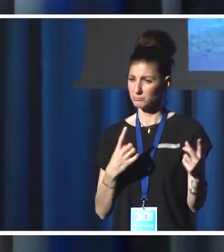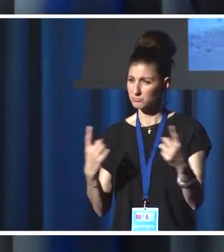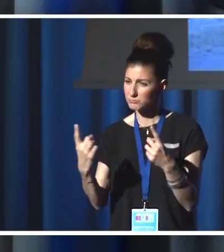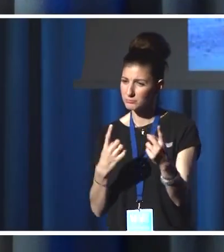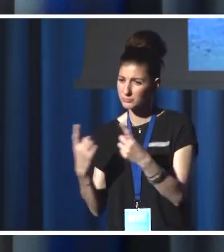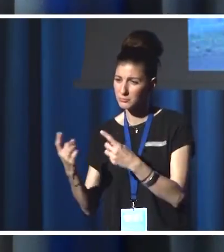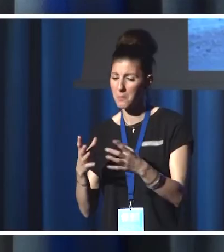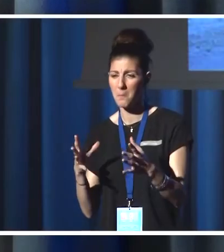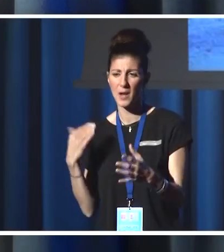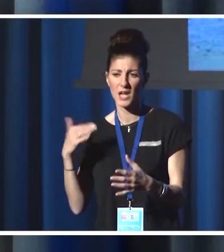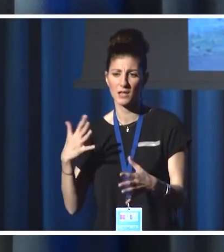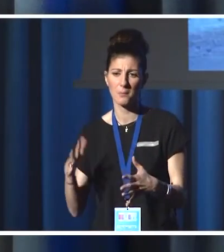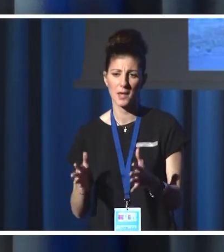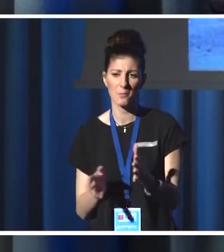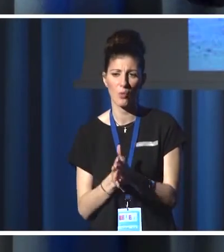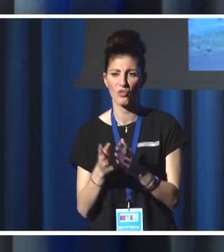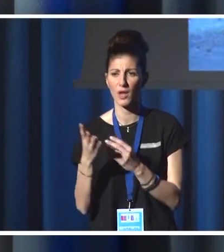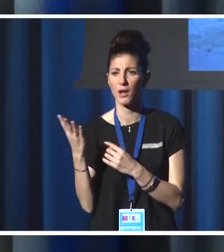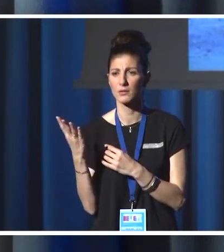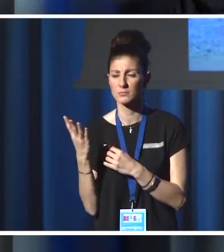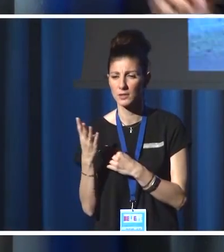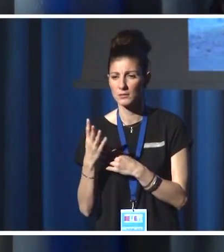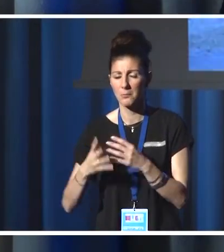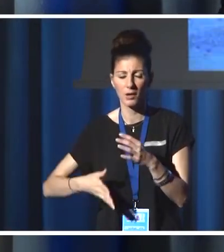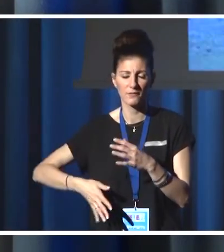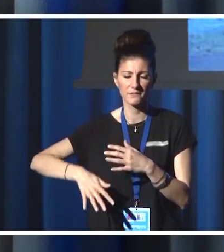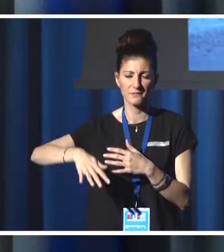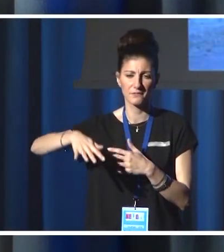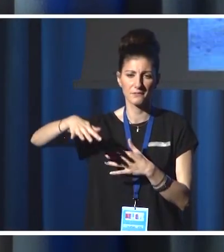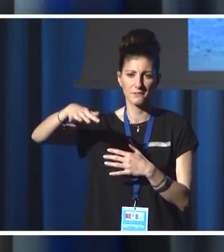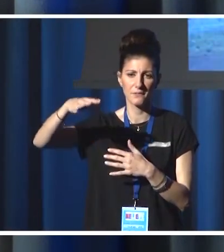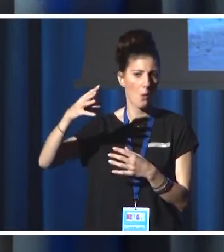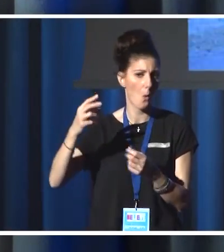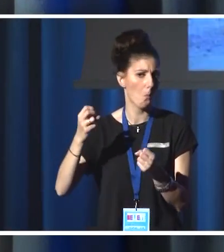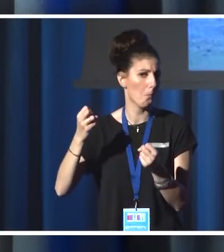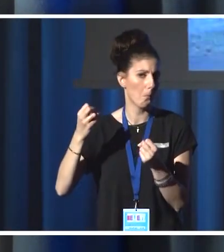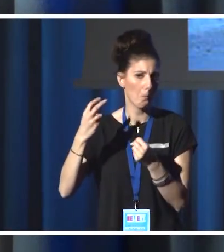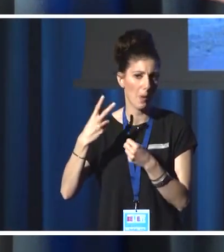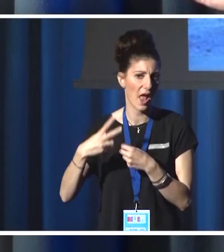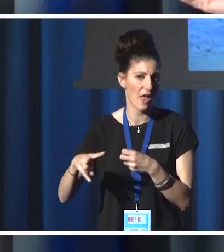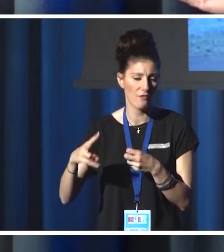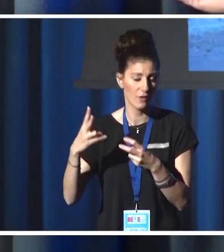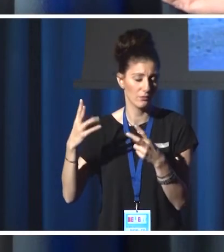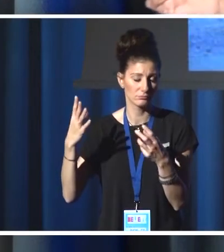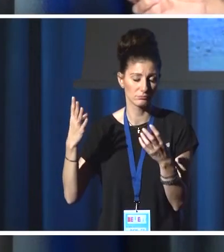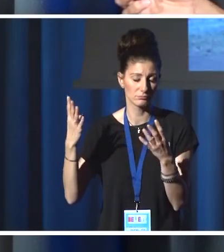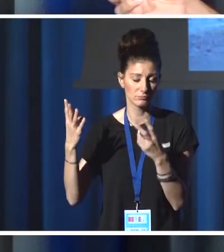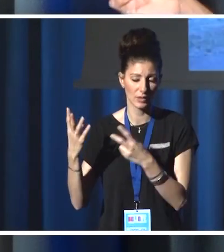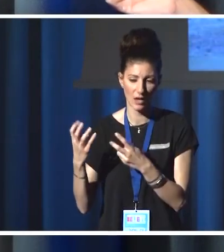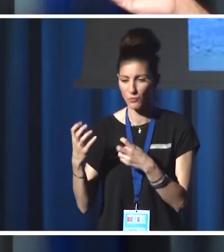14 μέχρι πολύ μεγάλες ηλικίες μέχρι 70 που να μην έχει μάθει να